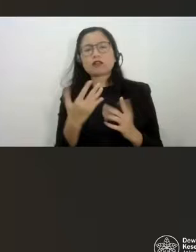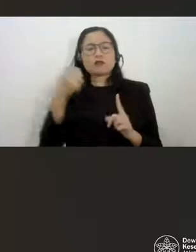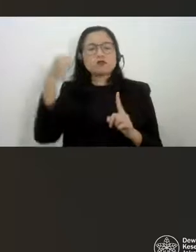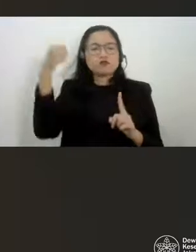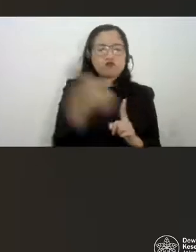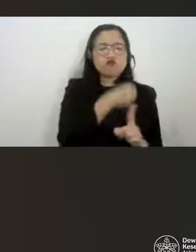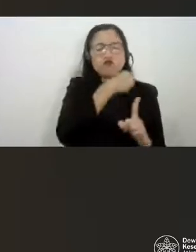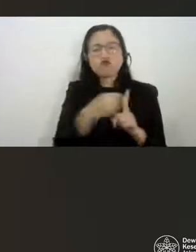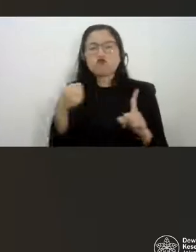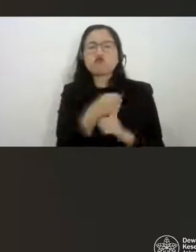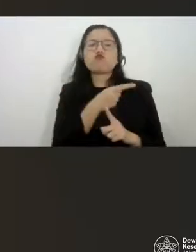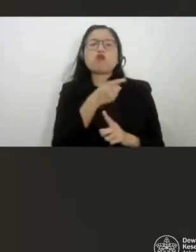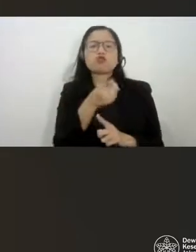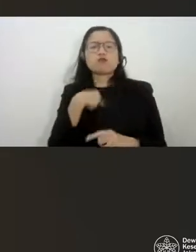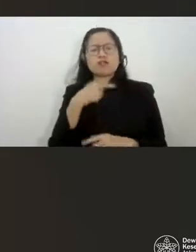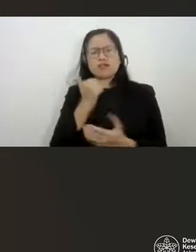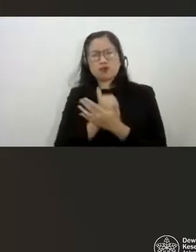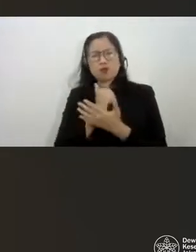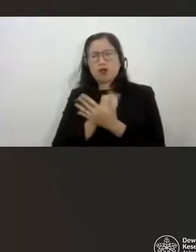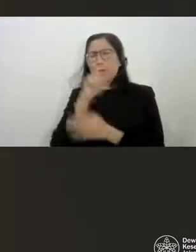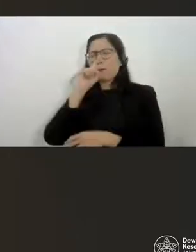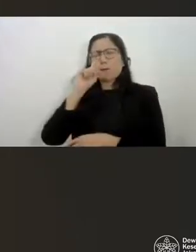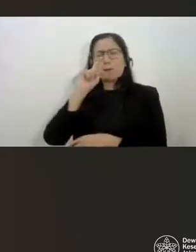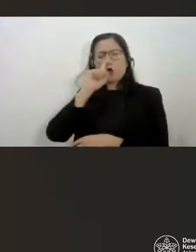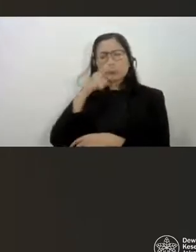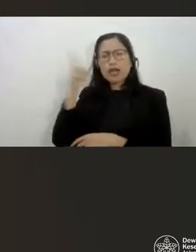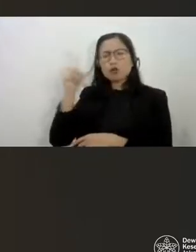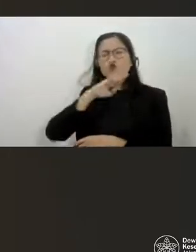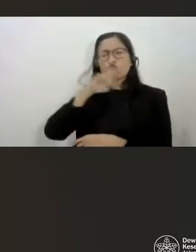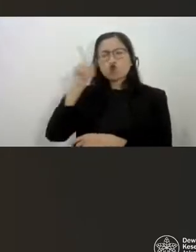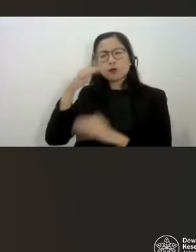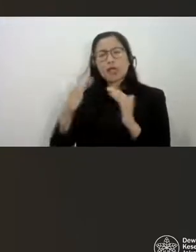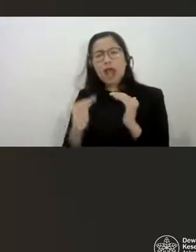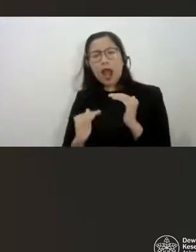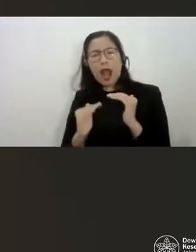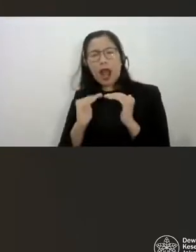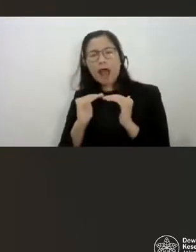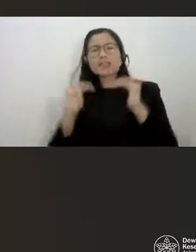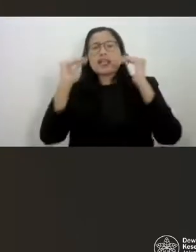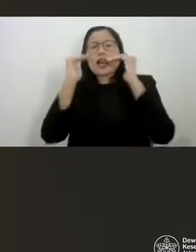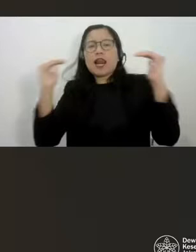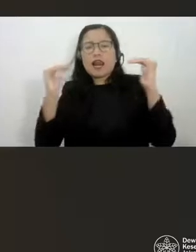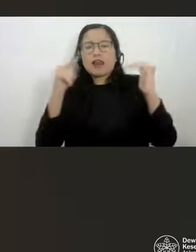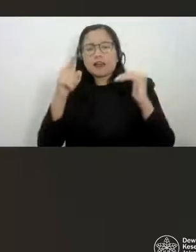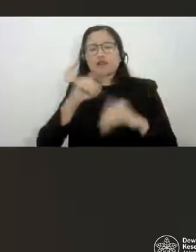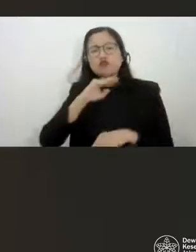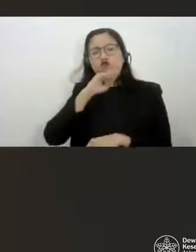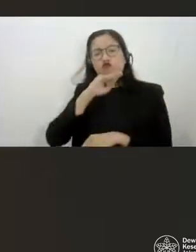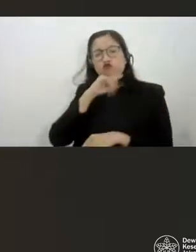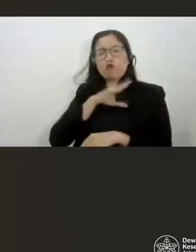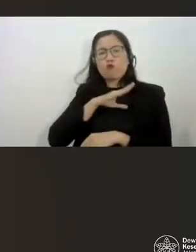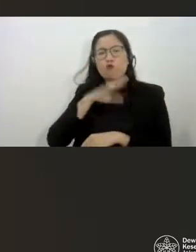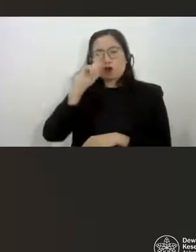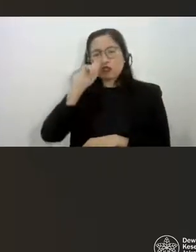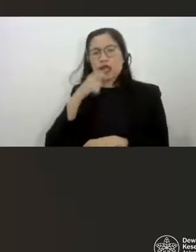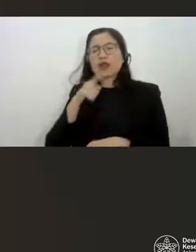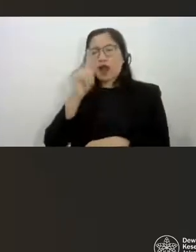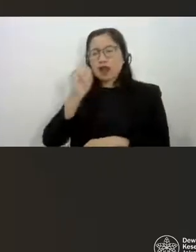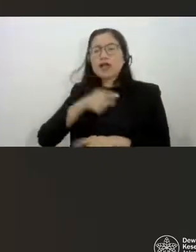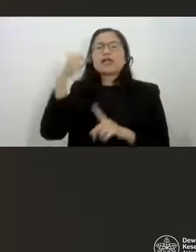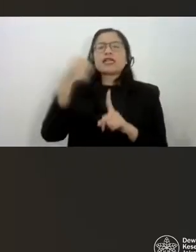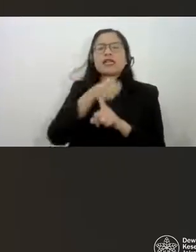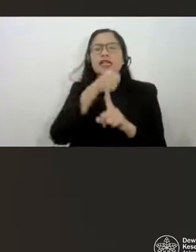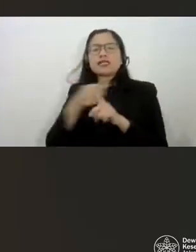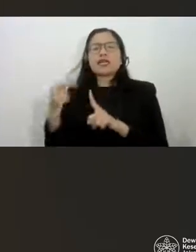sudah bosan-bosan menunggu keadilan. Begitu juga beragam bentuk kekerasan berbasis agama dipertontonkan